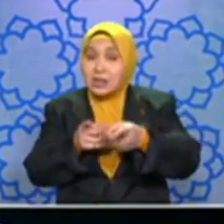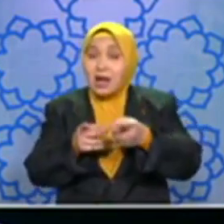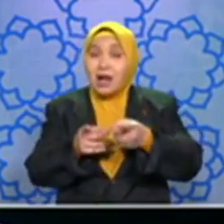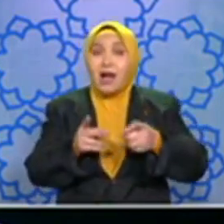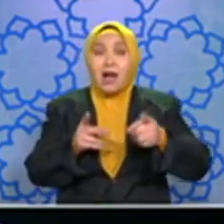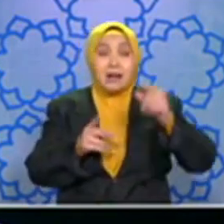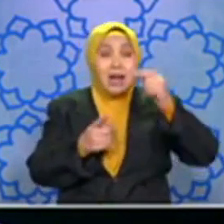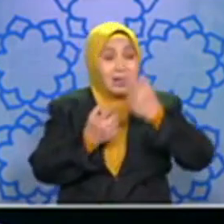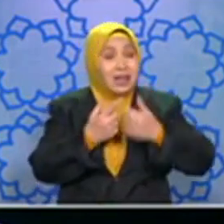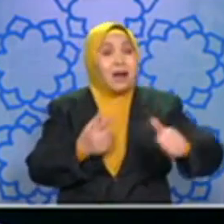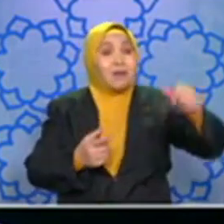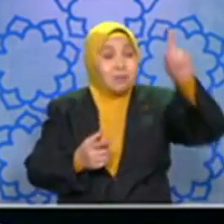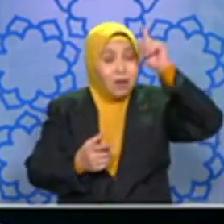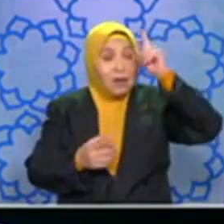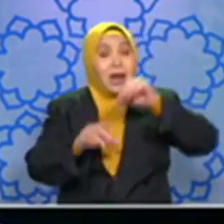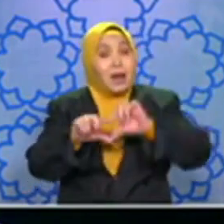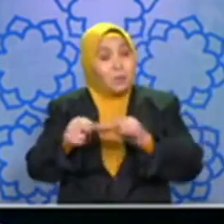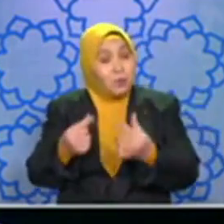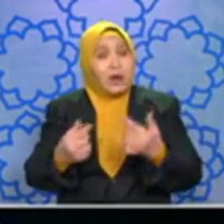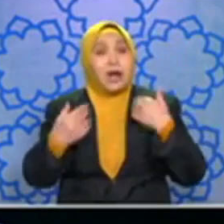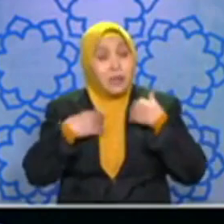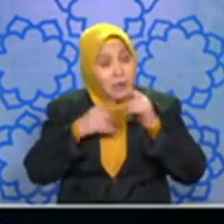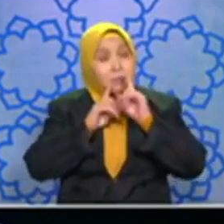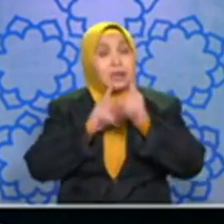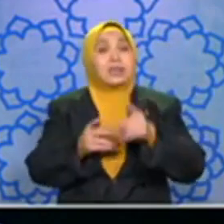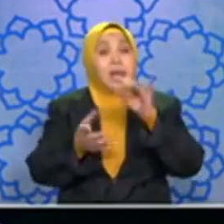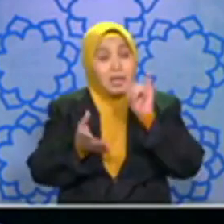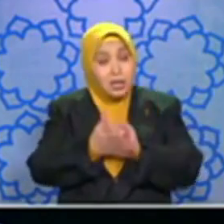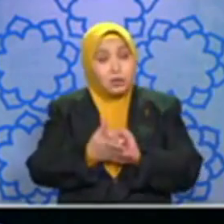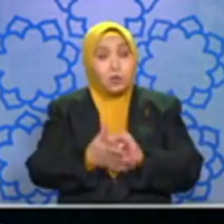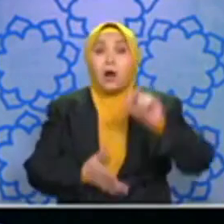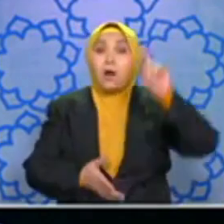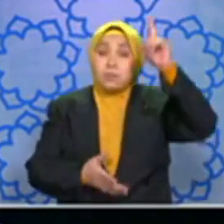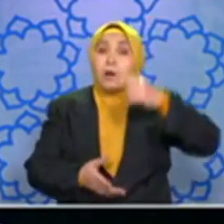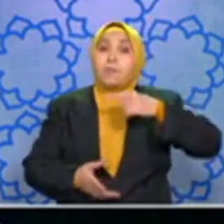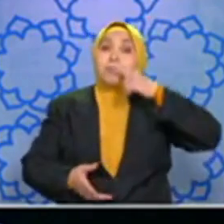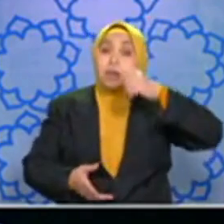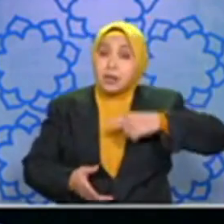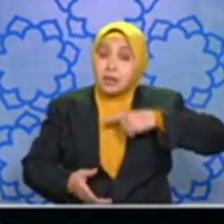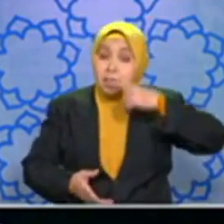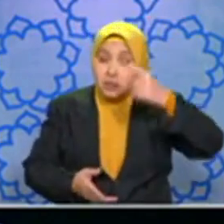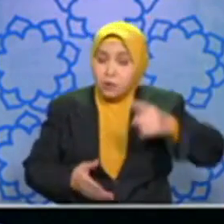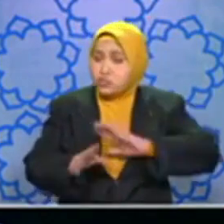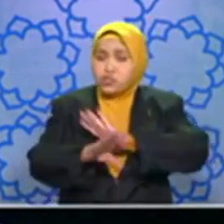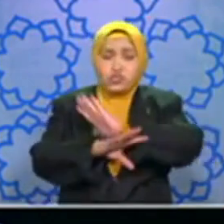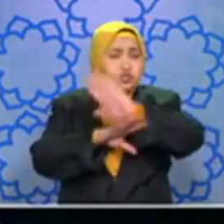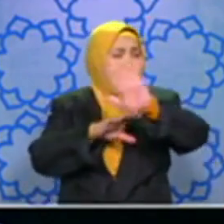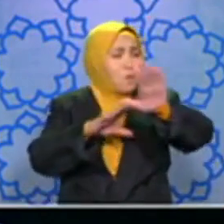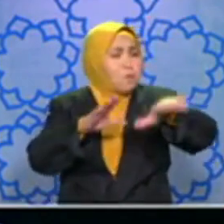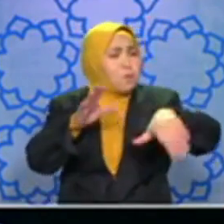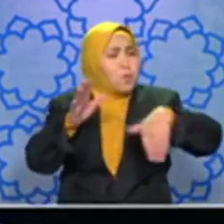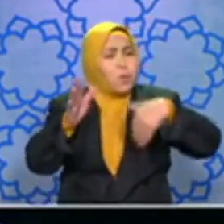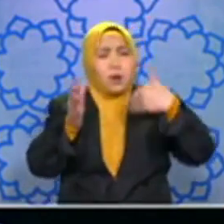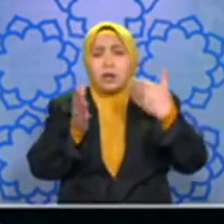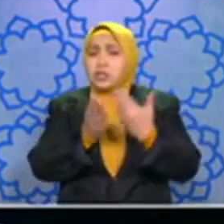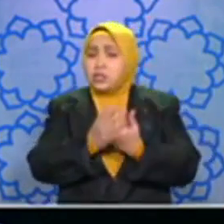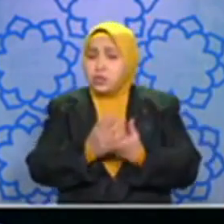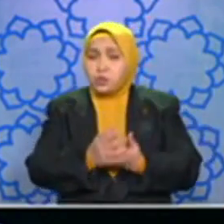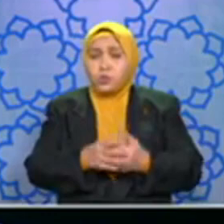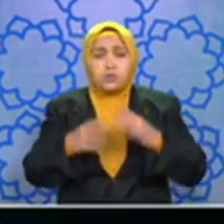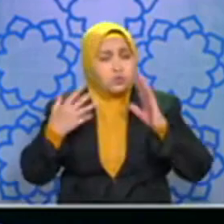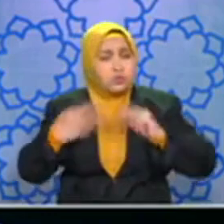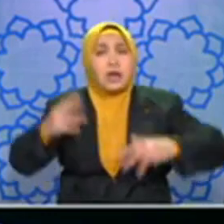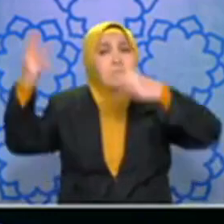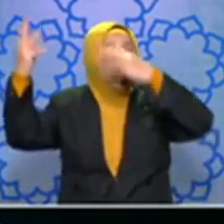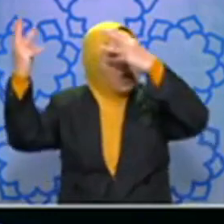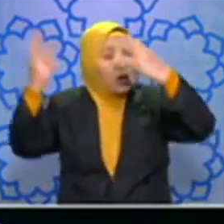Allah. Di dalam Al-Quran ada perintah tersebut. Maka Allah menyatakan zalika, semua itu mimma, apa yang telah